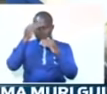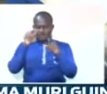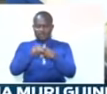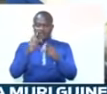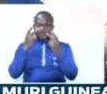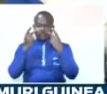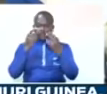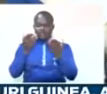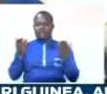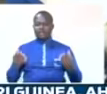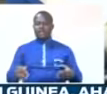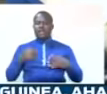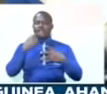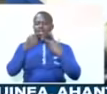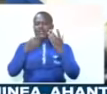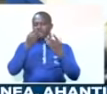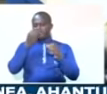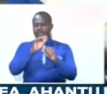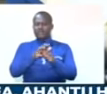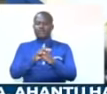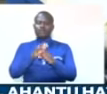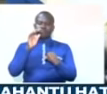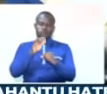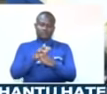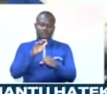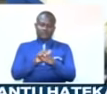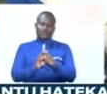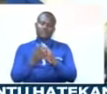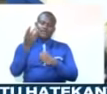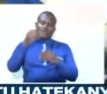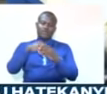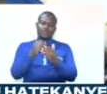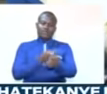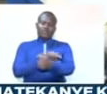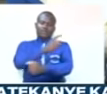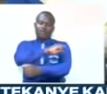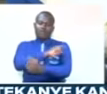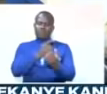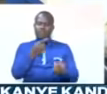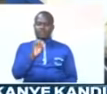aha. Hari ibiribwa byinshi bitoshye birimo kwambutswa bijyanwa i Goma.